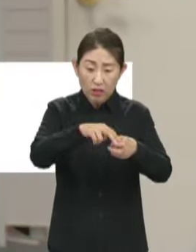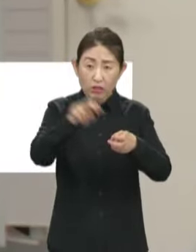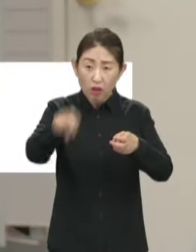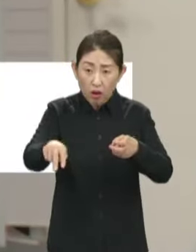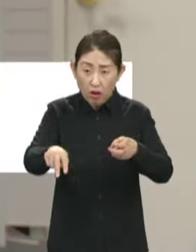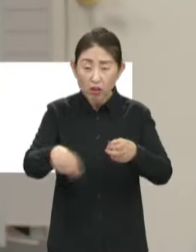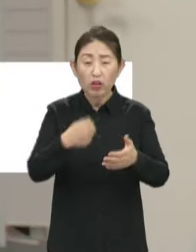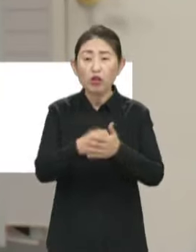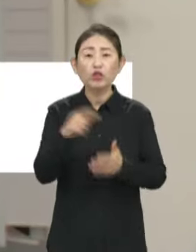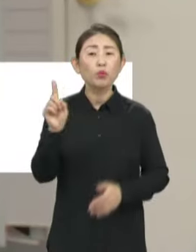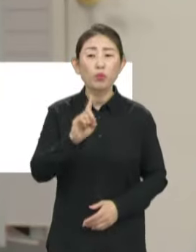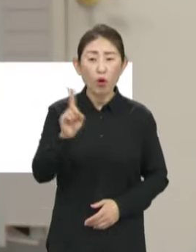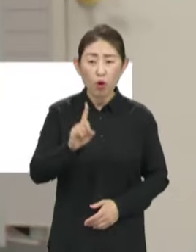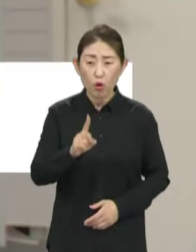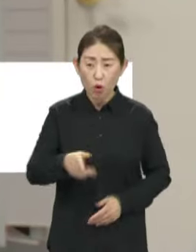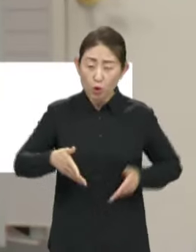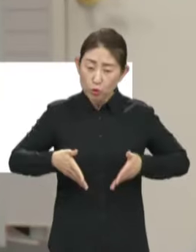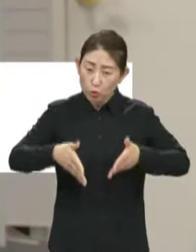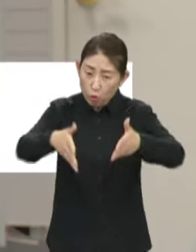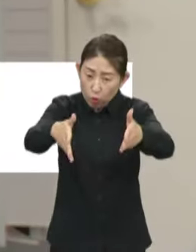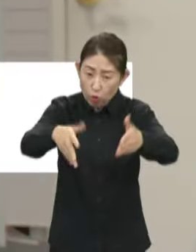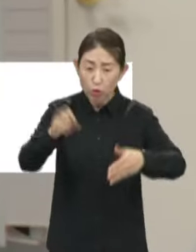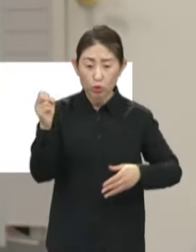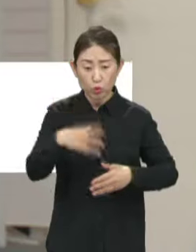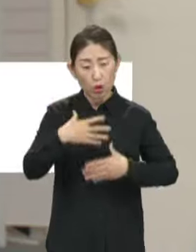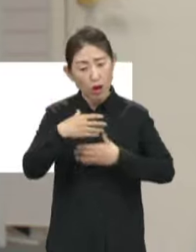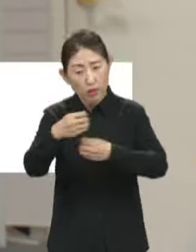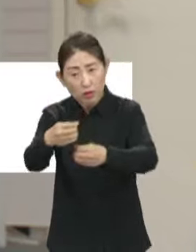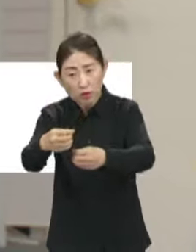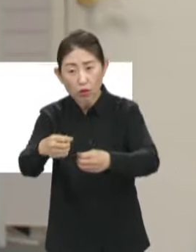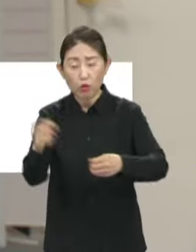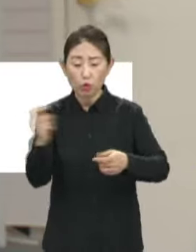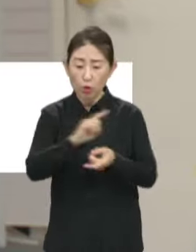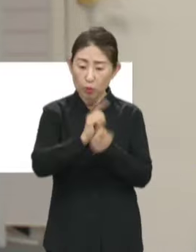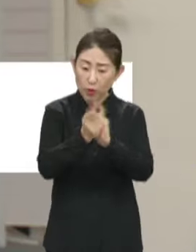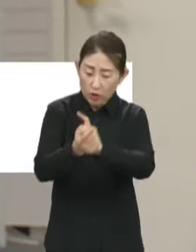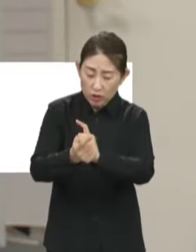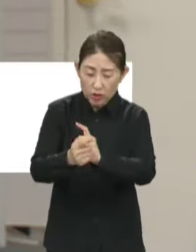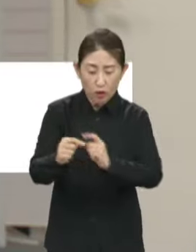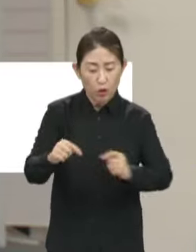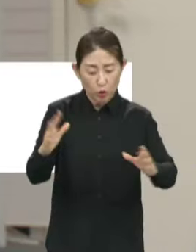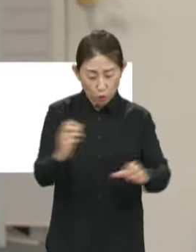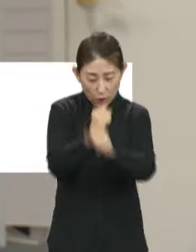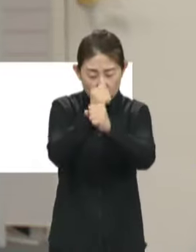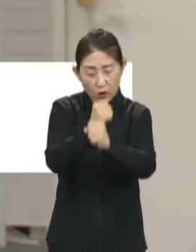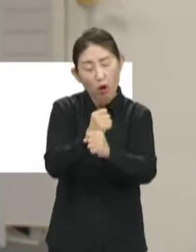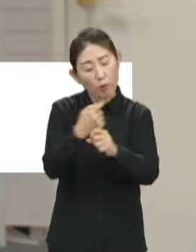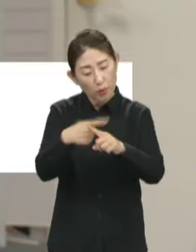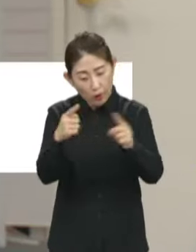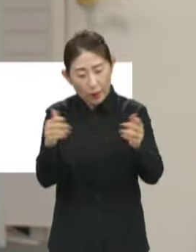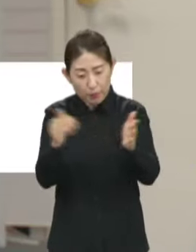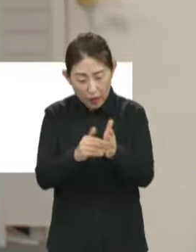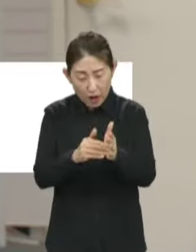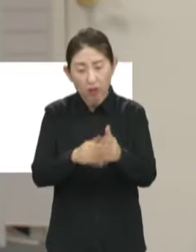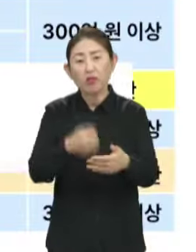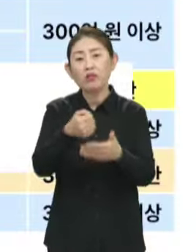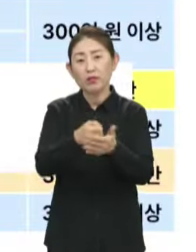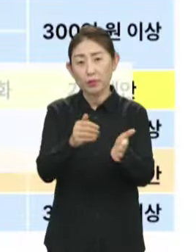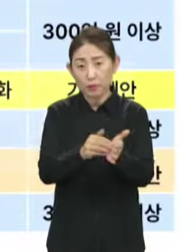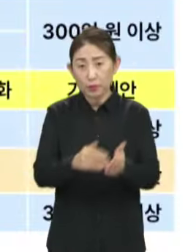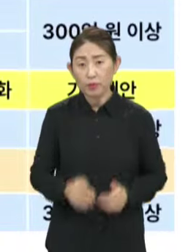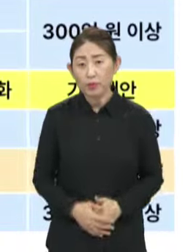여건, 교통 안전성, 그리고 기존 교통시설과의 환승 편의성 등을 종합적으로 고려해서 위치를 정했고요.